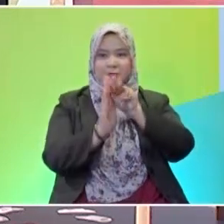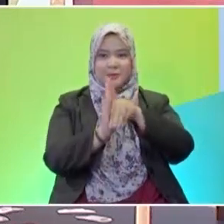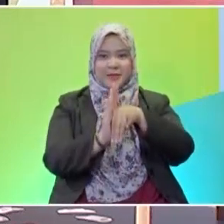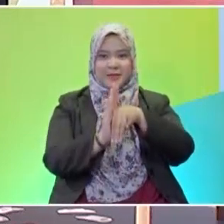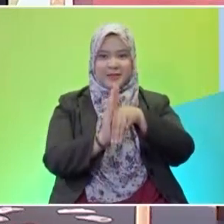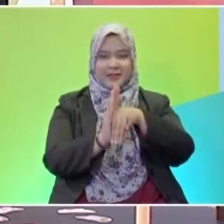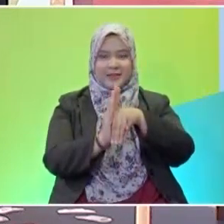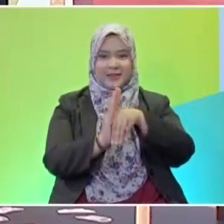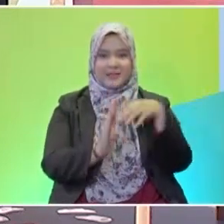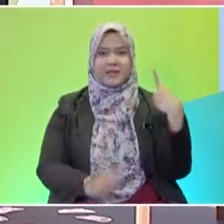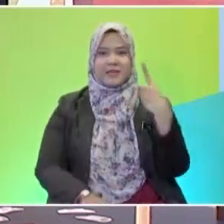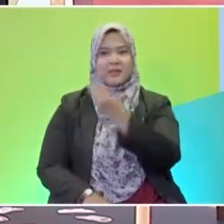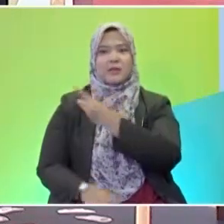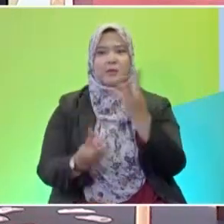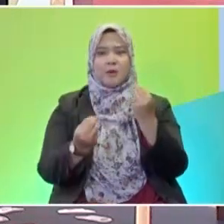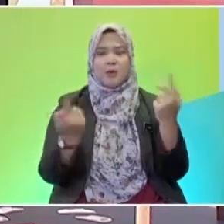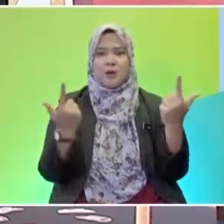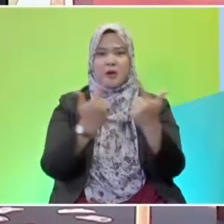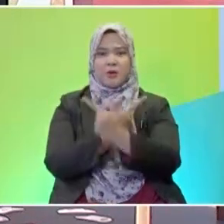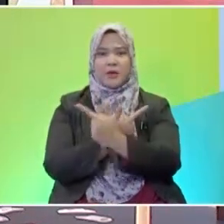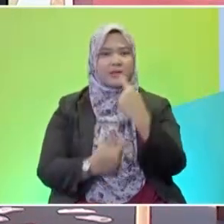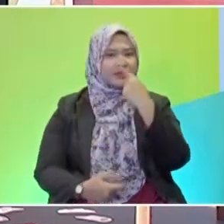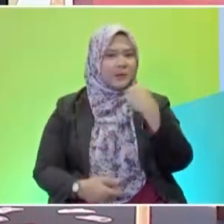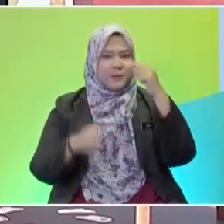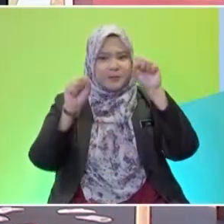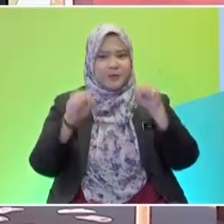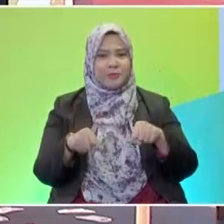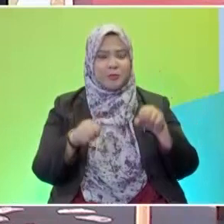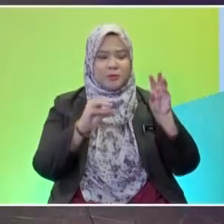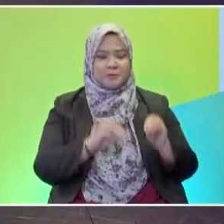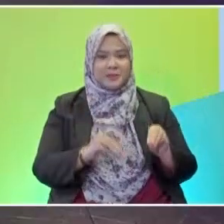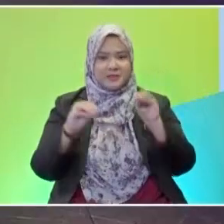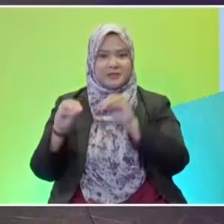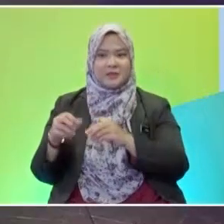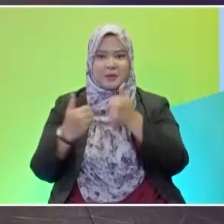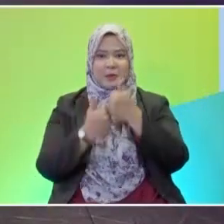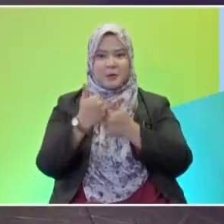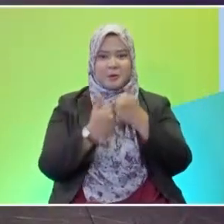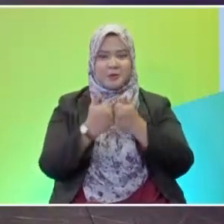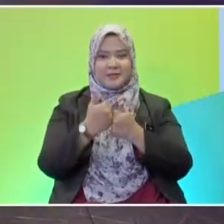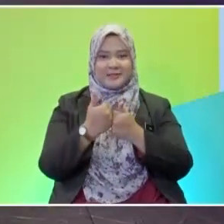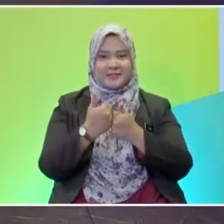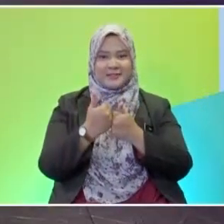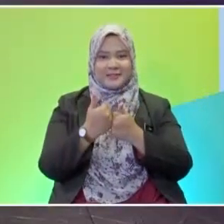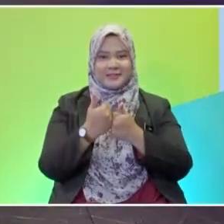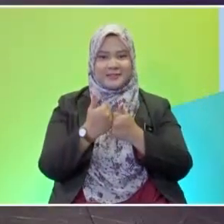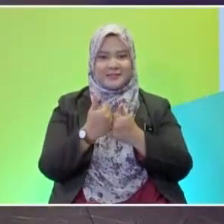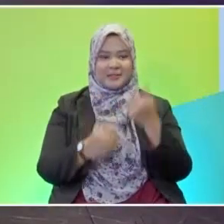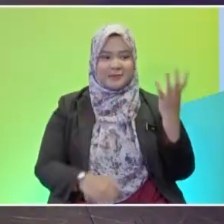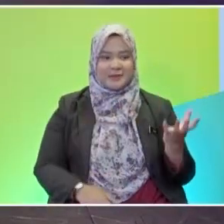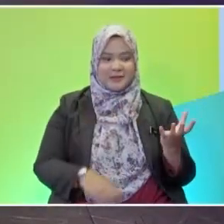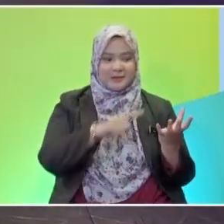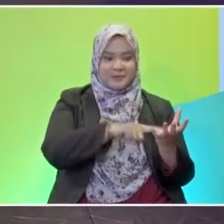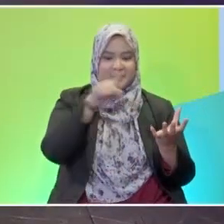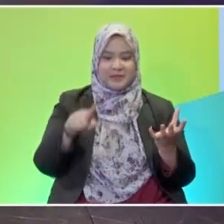Untuk memindahkan roti kukus atau mantau nih ke dalam mangkuk yang satu lagi oh untuk mengetahui pemenang